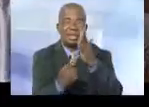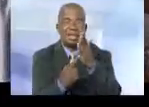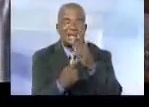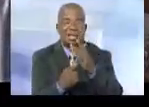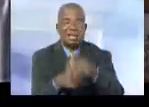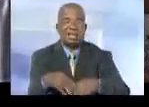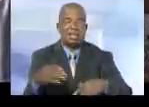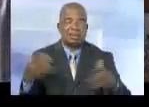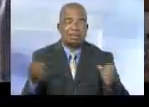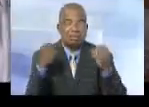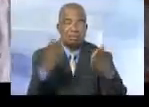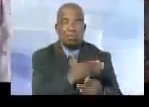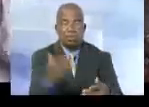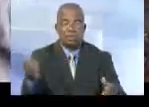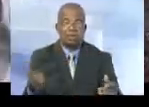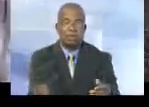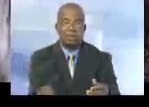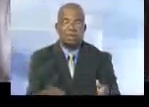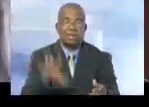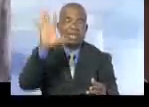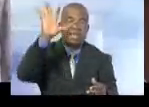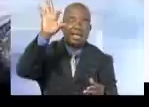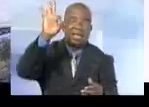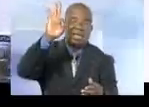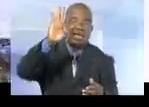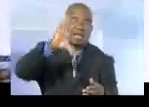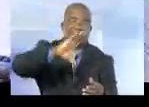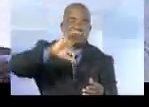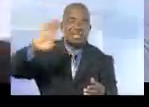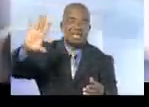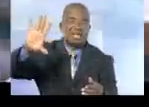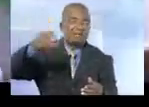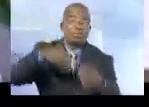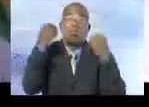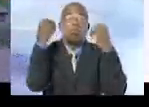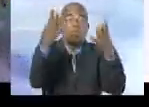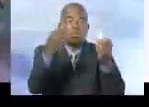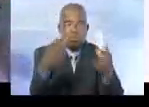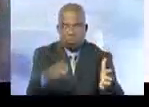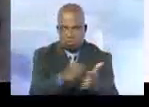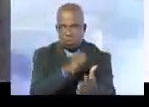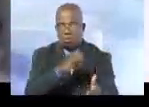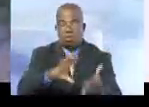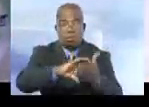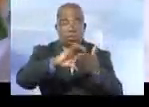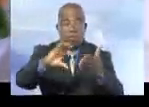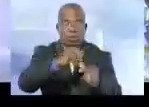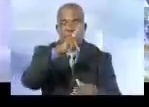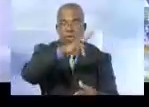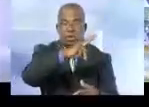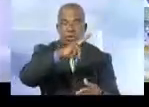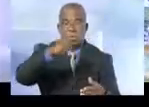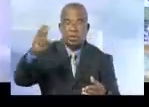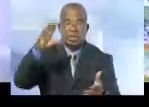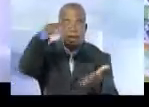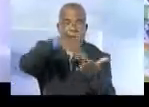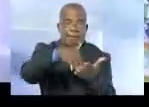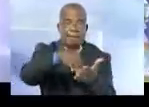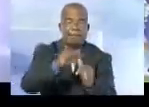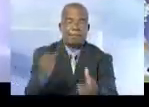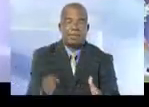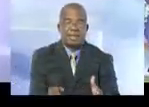Ce sont en tout 984 000 cartes qui doivent être produites par le ministère. 200 000 ont déjà été fabriquées. Avec